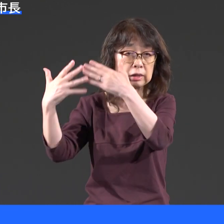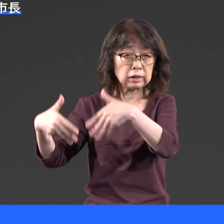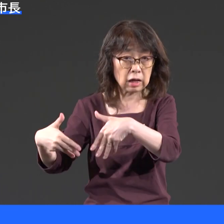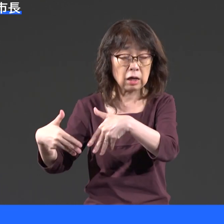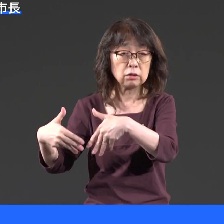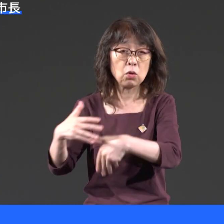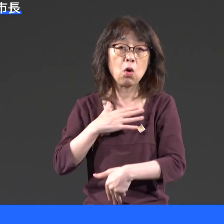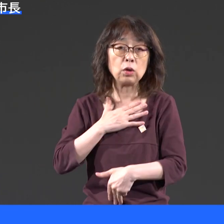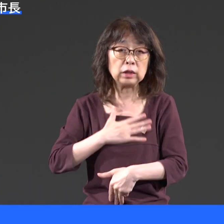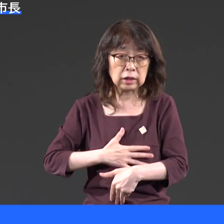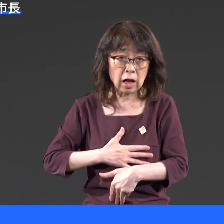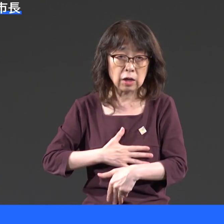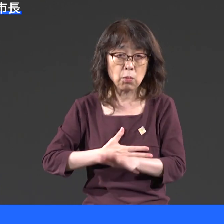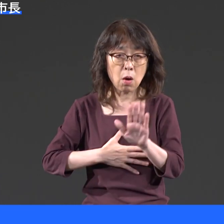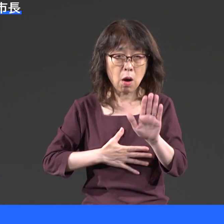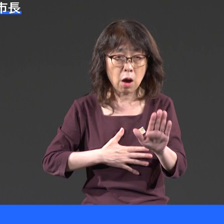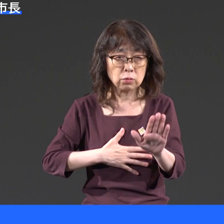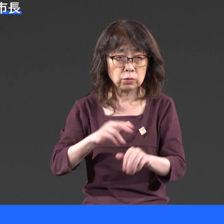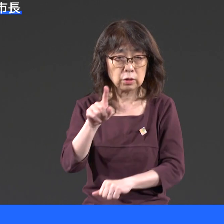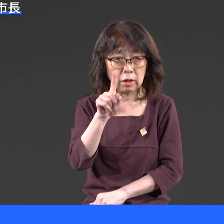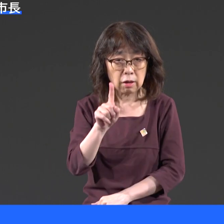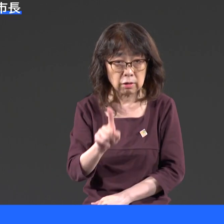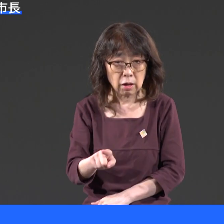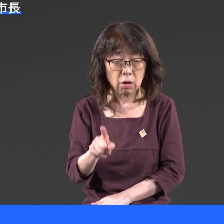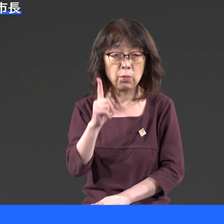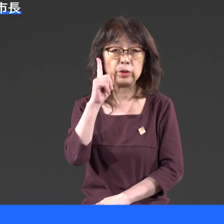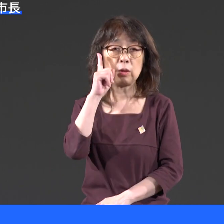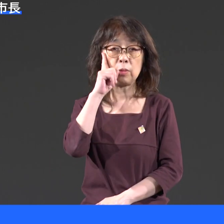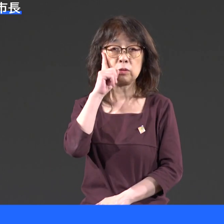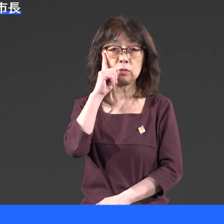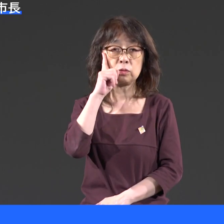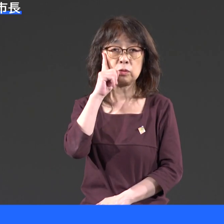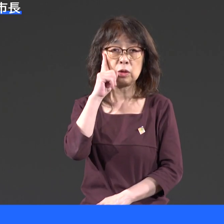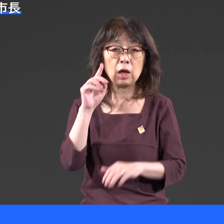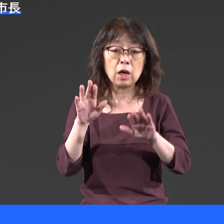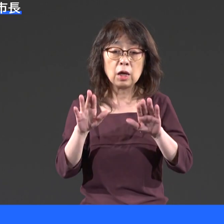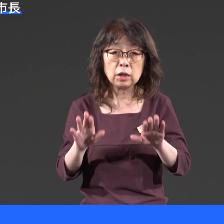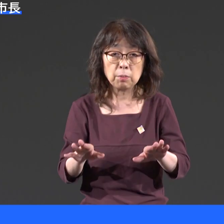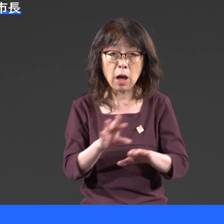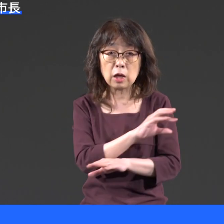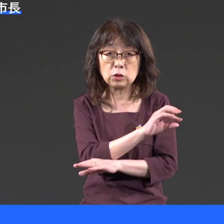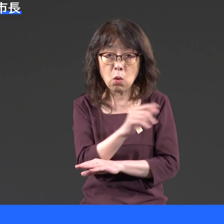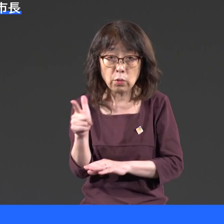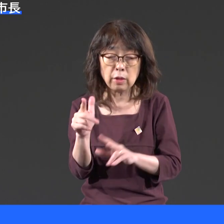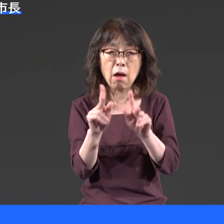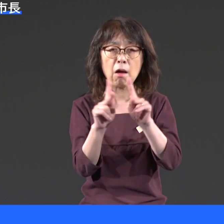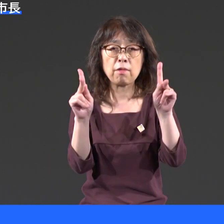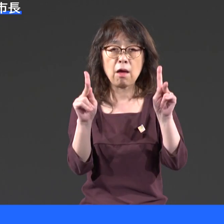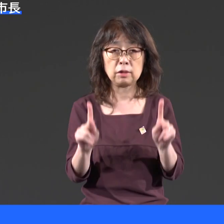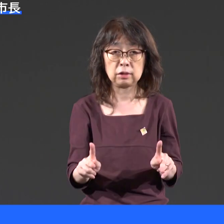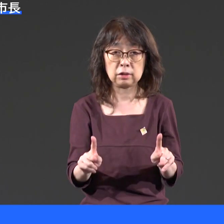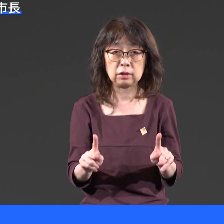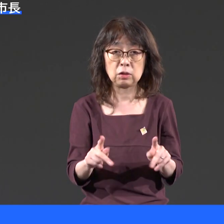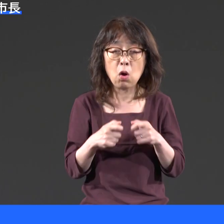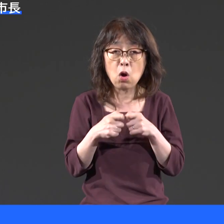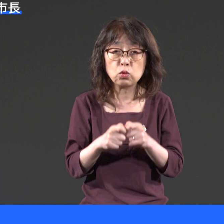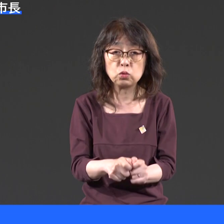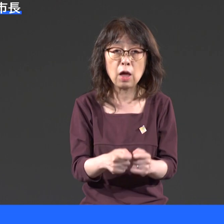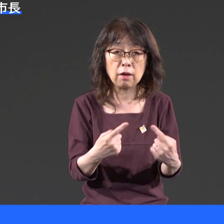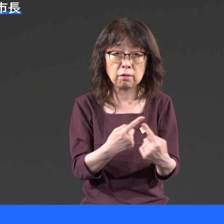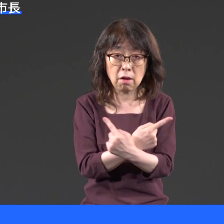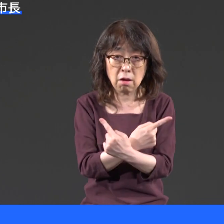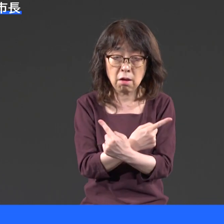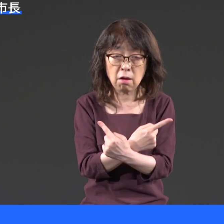けつつあるのではないかというふうに思っております。ですから、まあ、これを具体的、まあ、いろいろな課題もありますけれども具体化をしてい